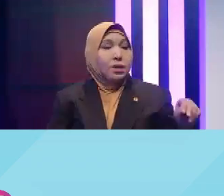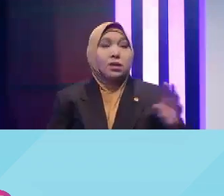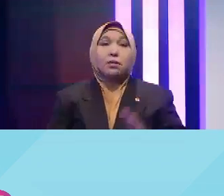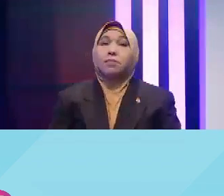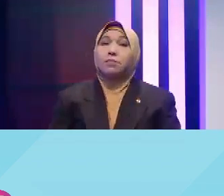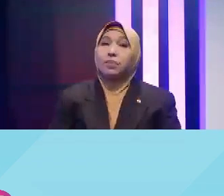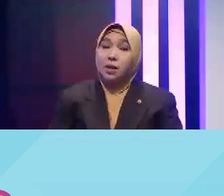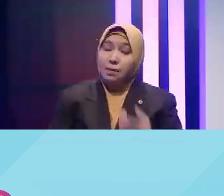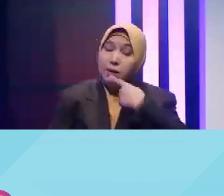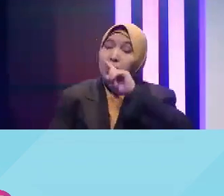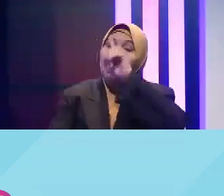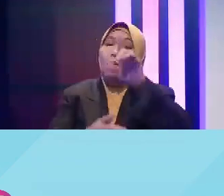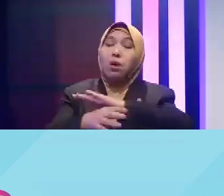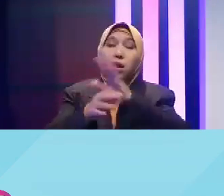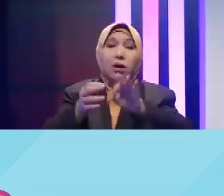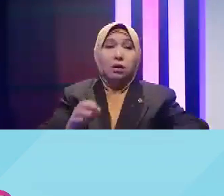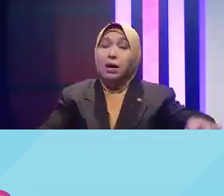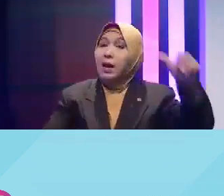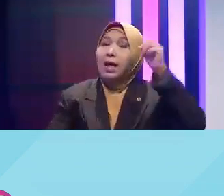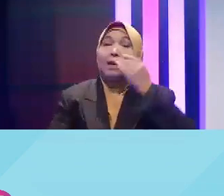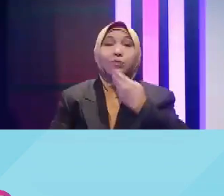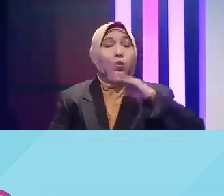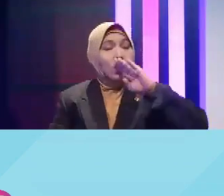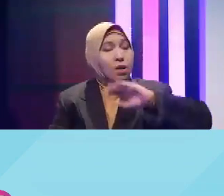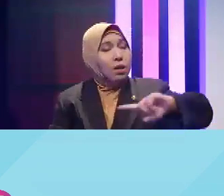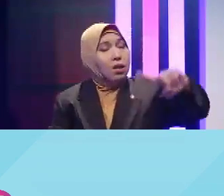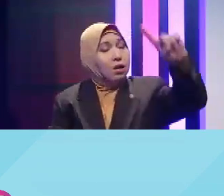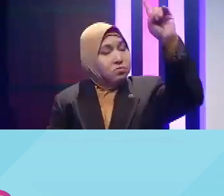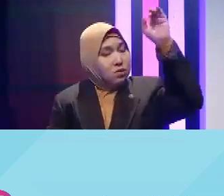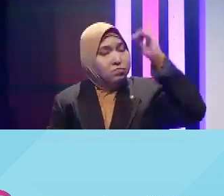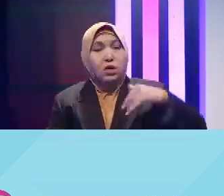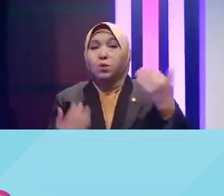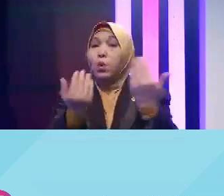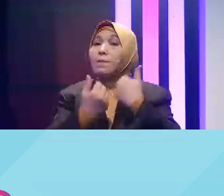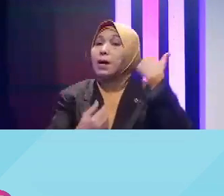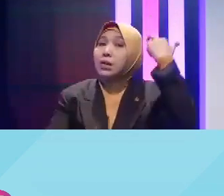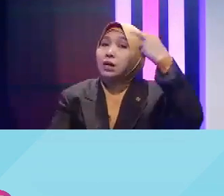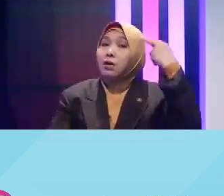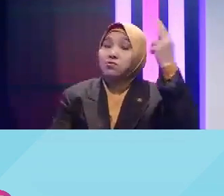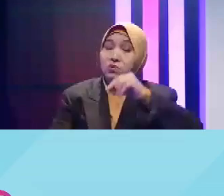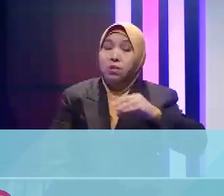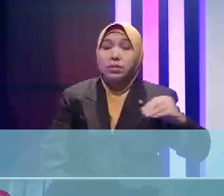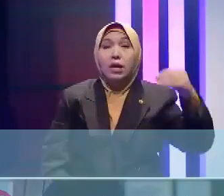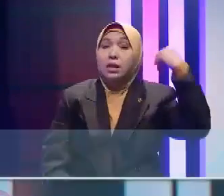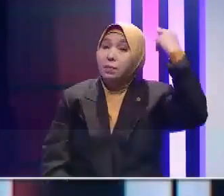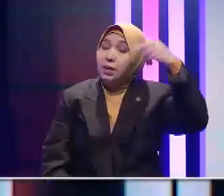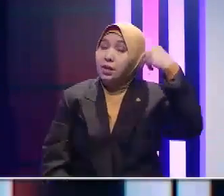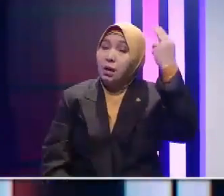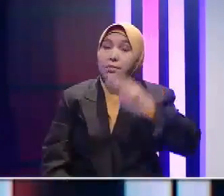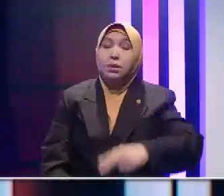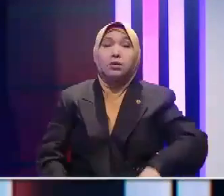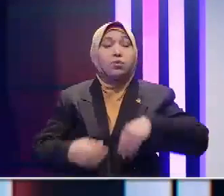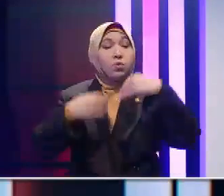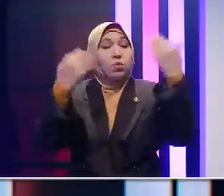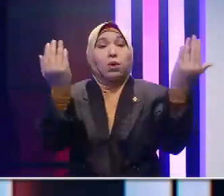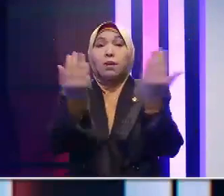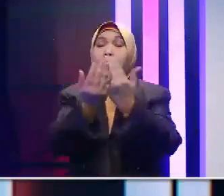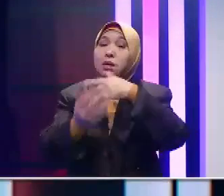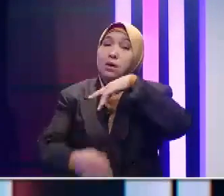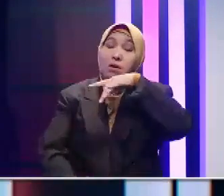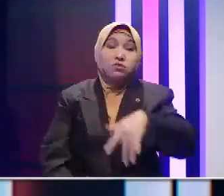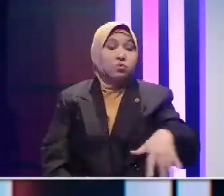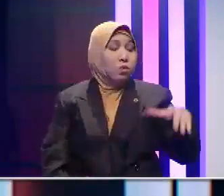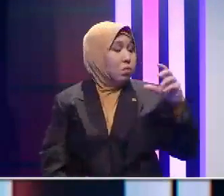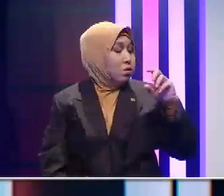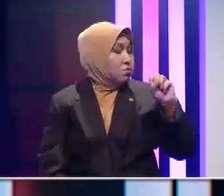آمين. صدق الله العظيم. الحمد لله رب العالمين والصلاة والسلام على أشرف الأنبياء والمرسلين سيدنا محمد